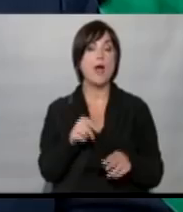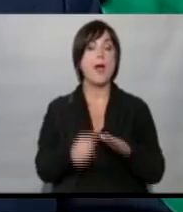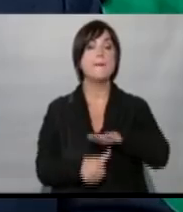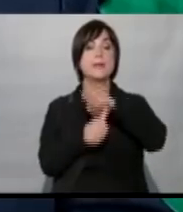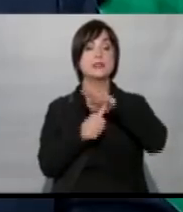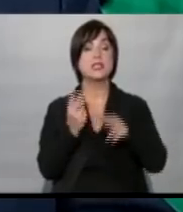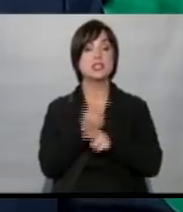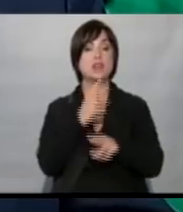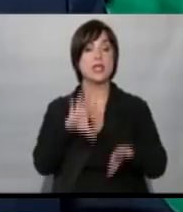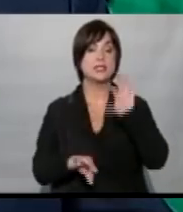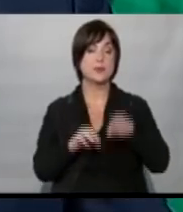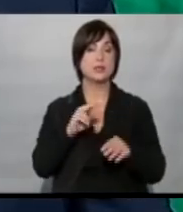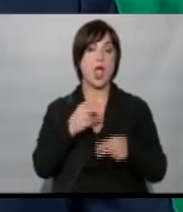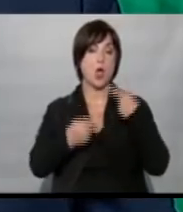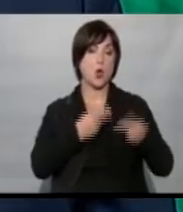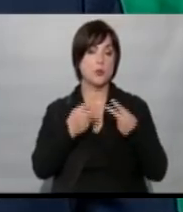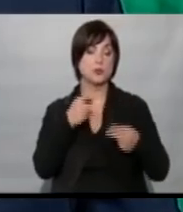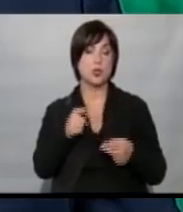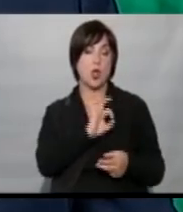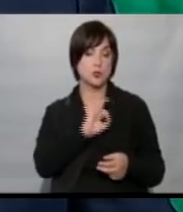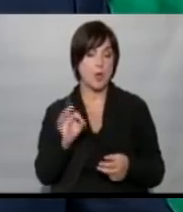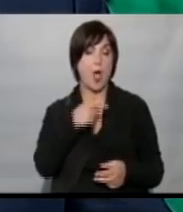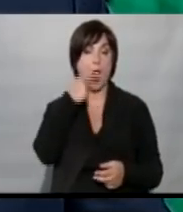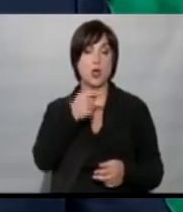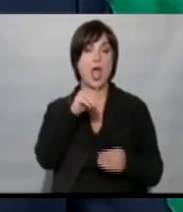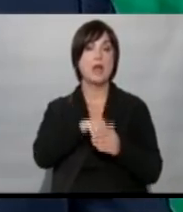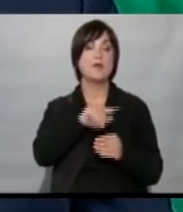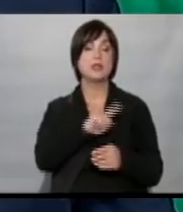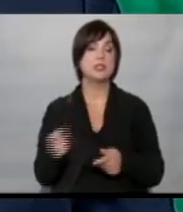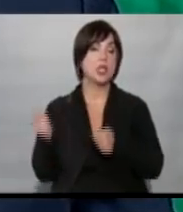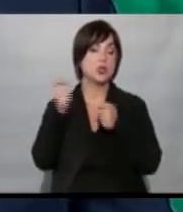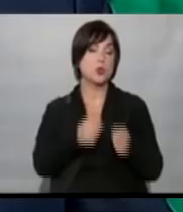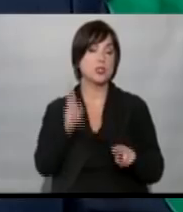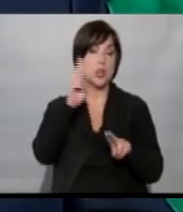председателот на Државната изборна комисија многу коректно тоа го кажа, на референдумот